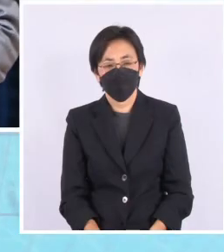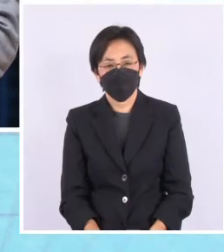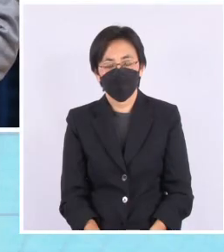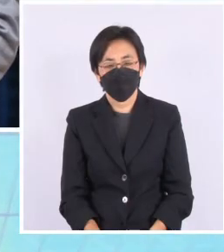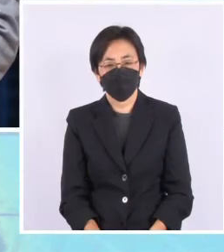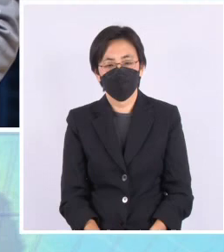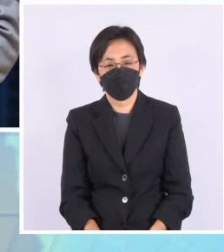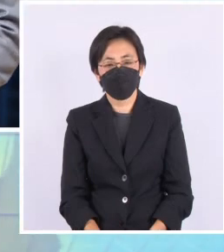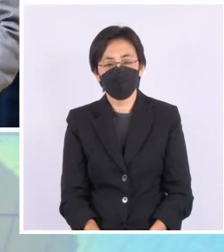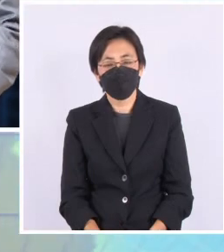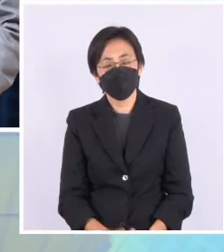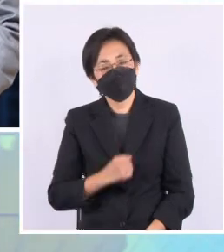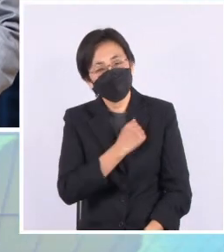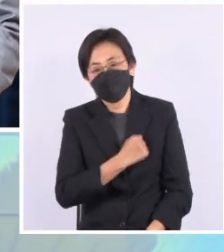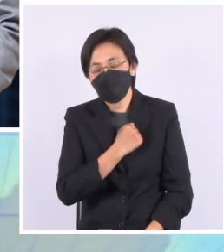ว่าเป็นอุบัติเหตุที่น่าเศร้ามากๆกินนะครับ